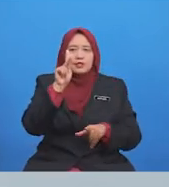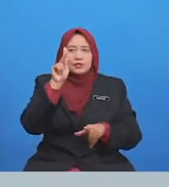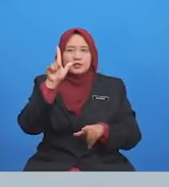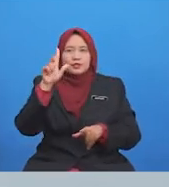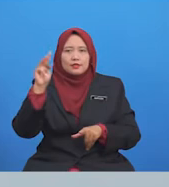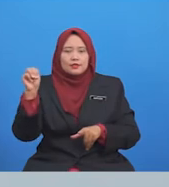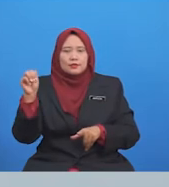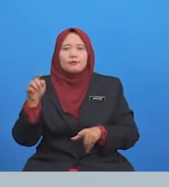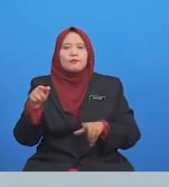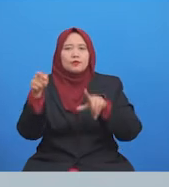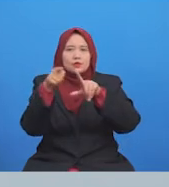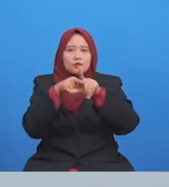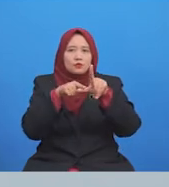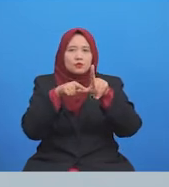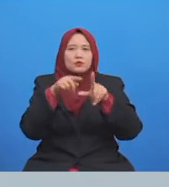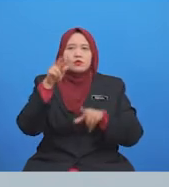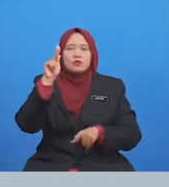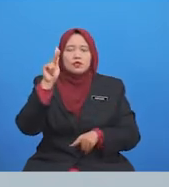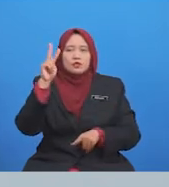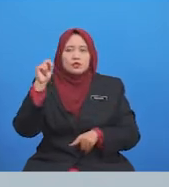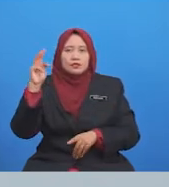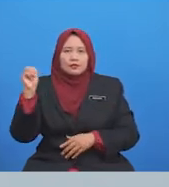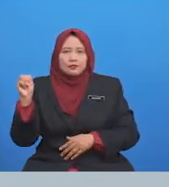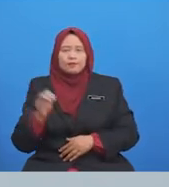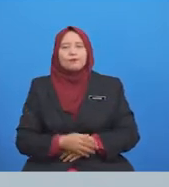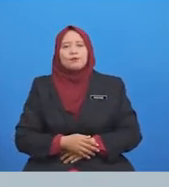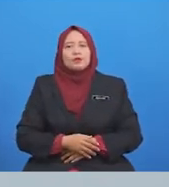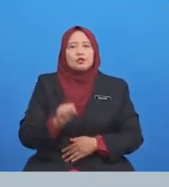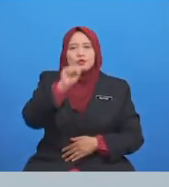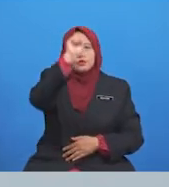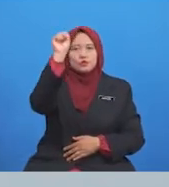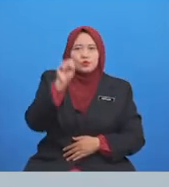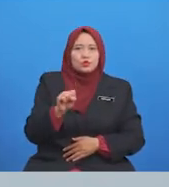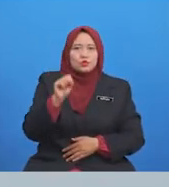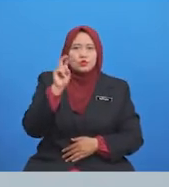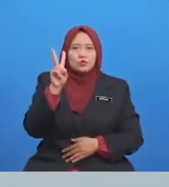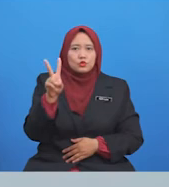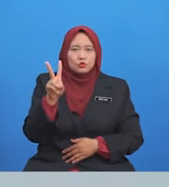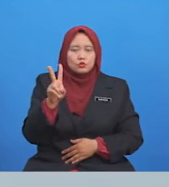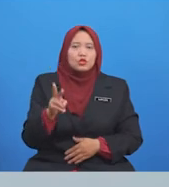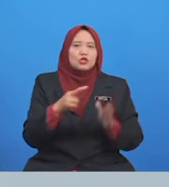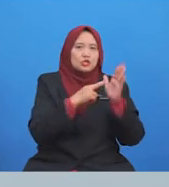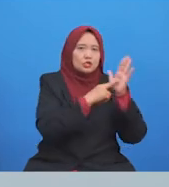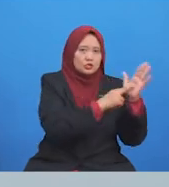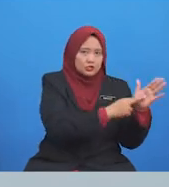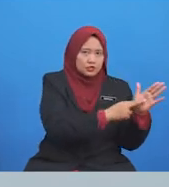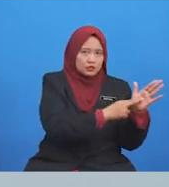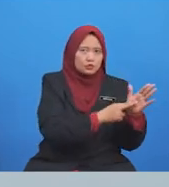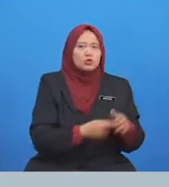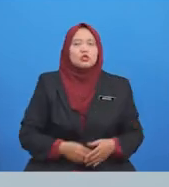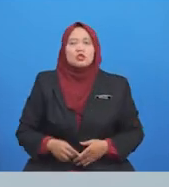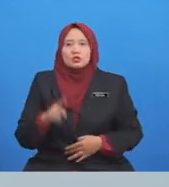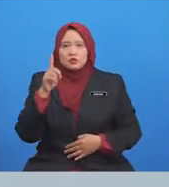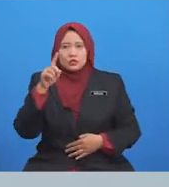dengan sudut NML. Soalan yang kedua, rajah menunjukkan sebuah bulatan dengan